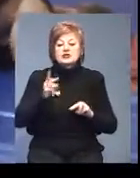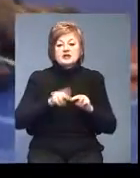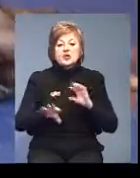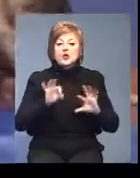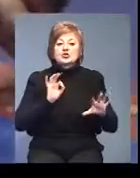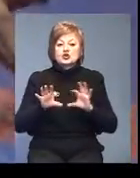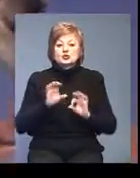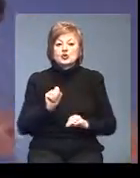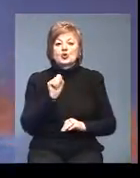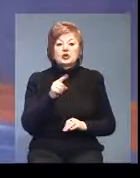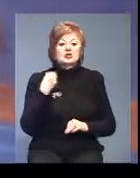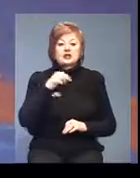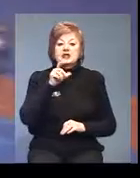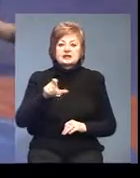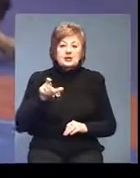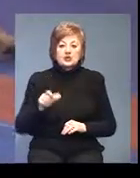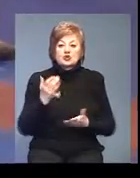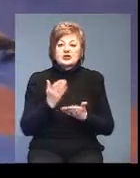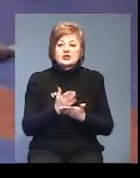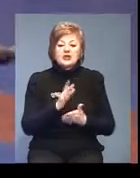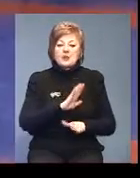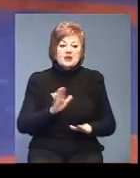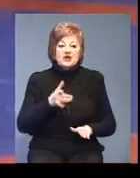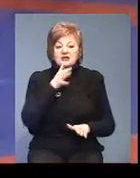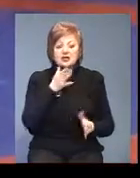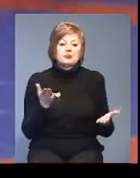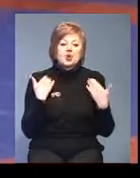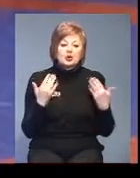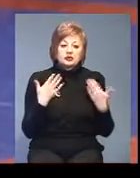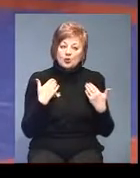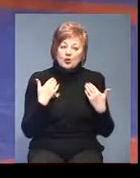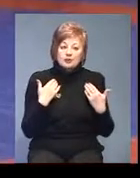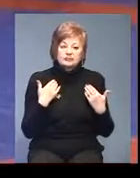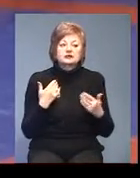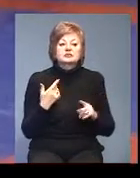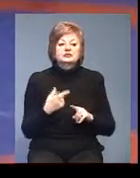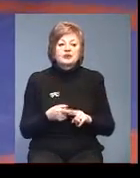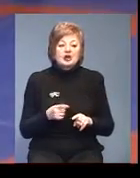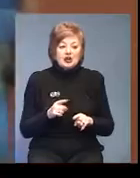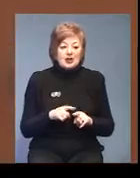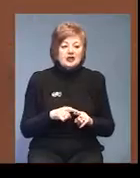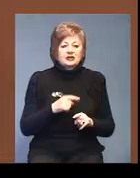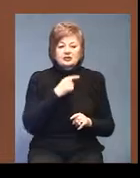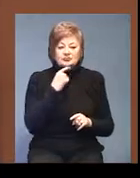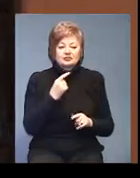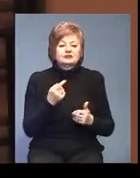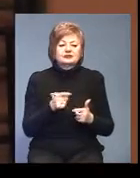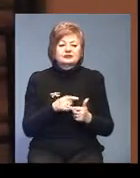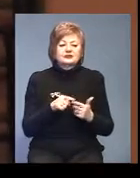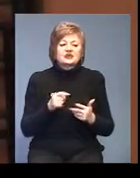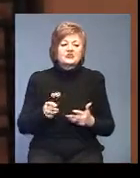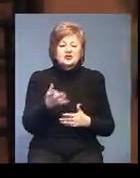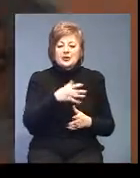зборів 11 запоріжців не матимуть часу на відпочинок. Дороган, Абовян, Фуглаєв, Насібов, Дем'янков та